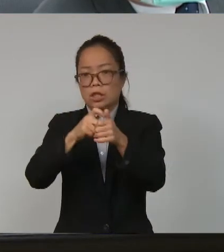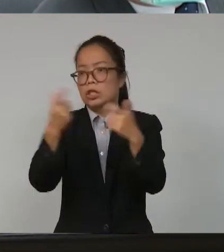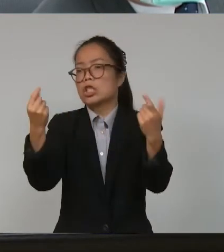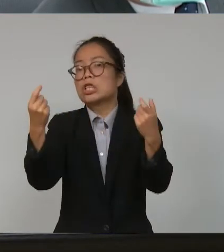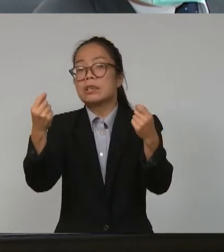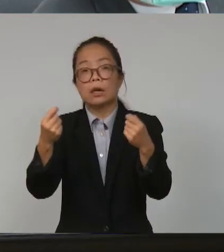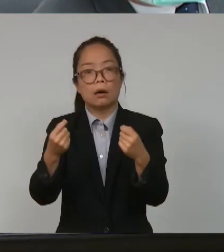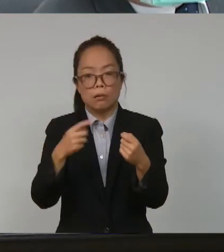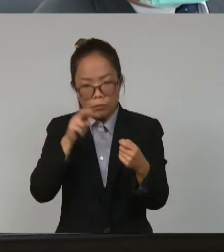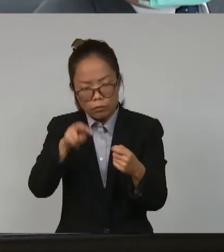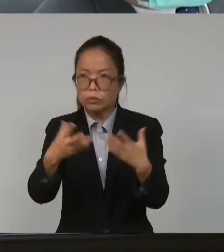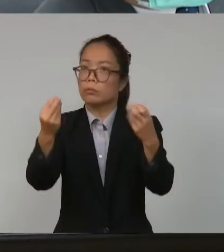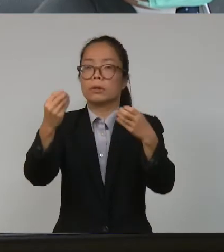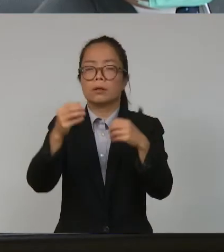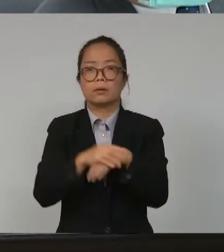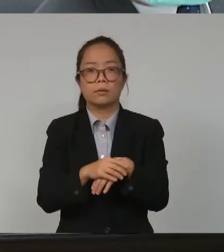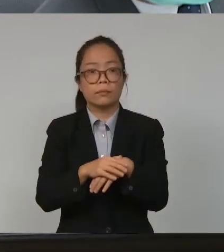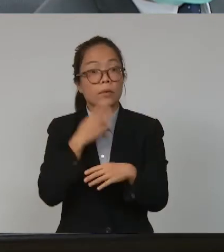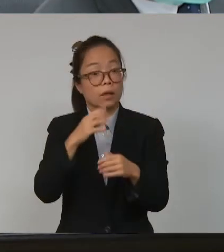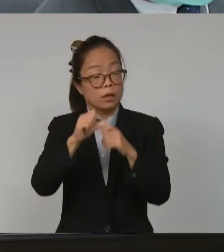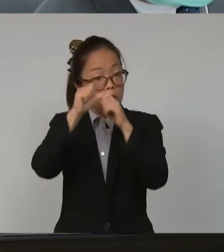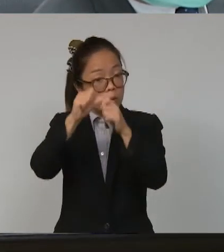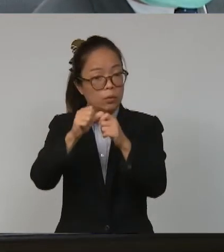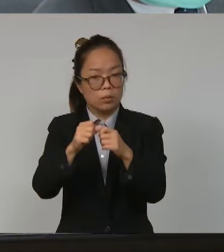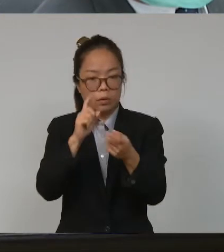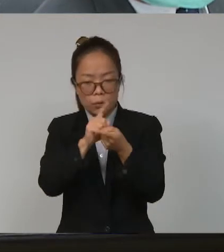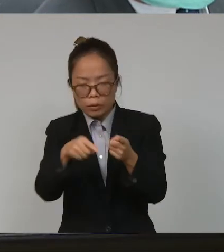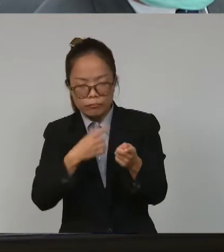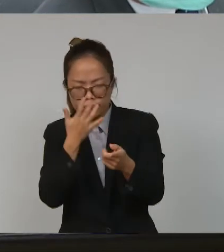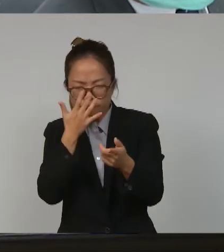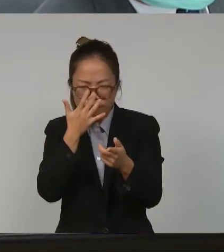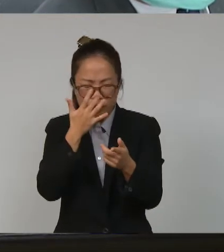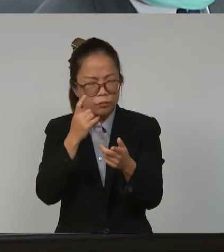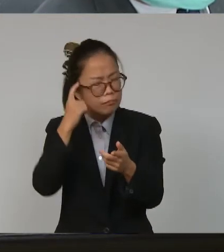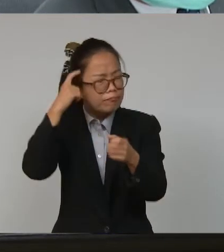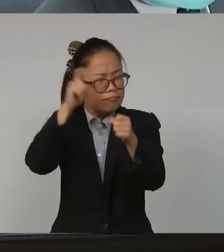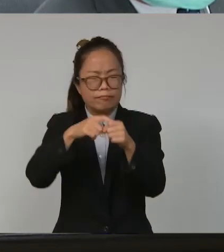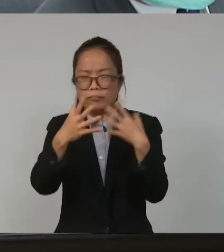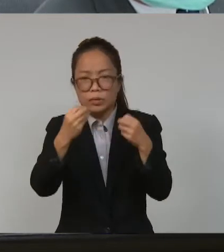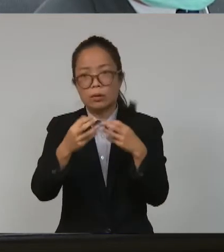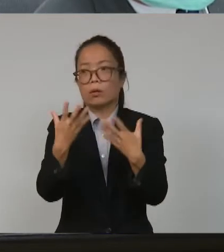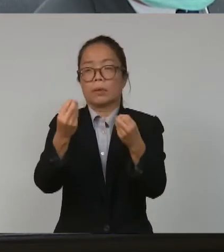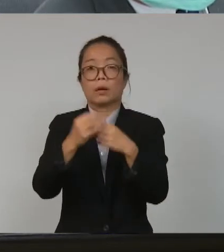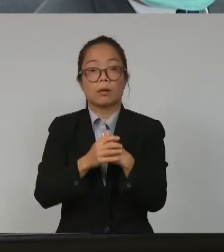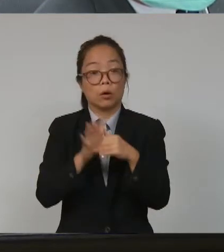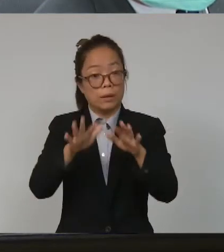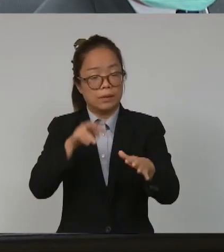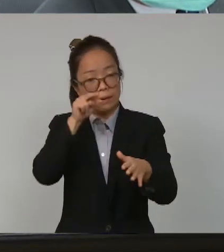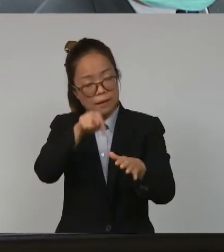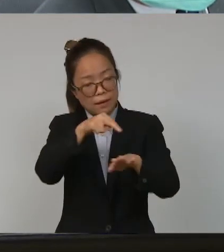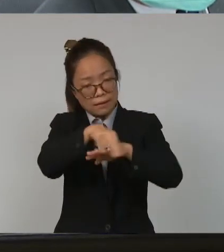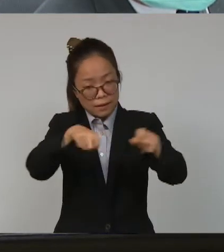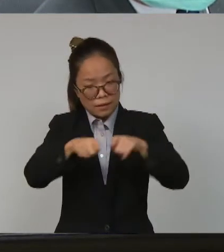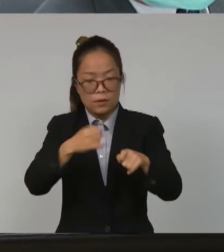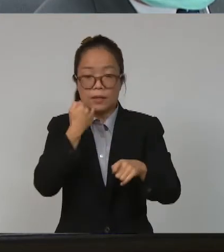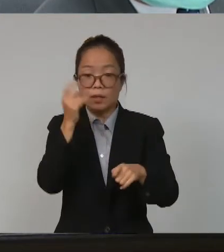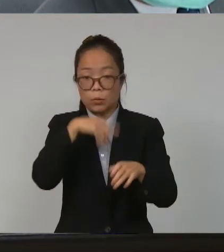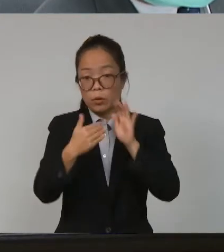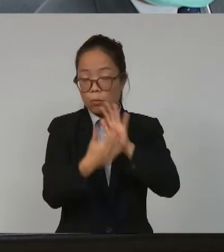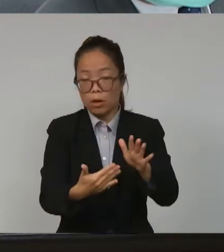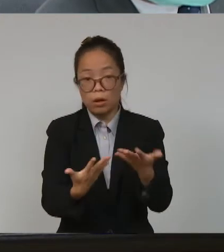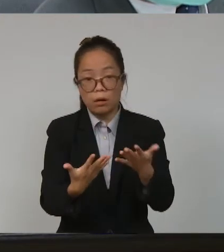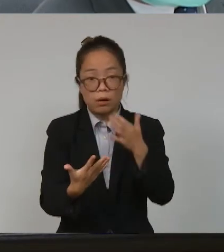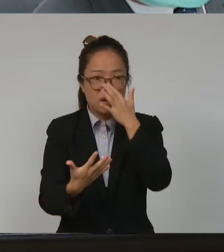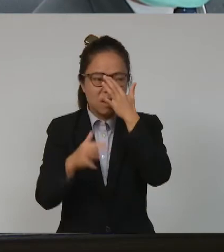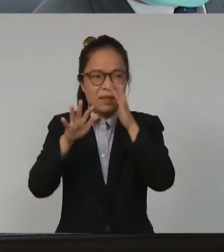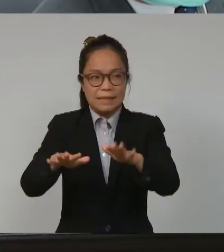讲说没有，对不对？然后第五个呢，他有不能够了解他的提案的争议，也就是说，我们今天看这个案子可以驳回还是不能够驳回，